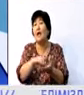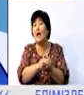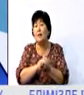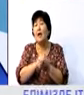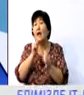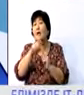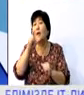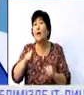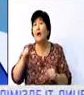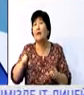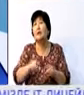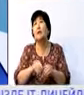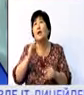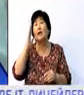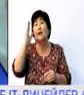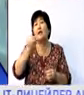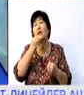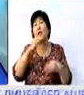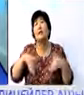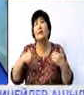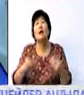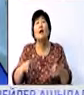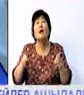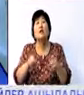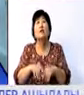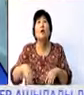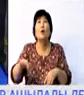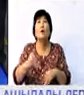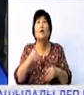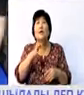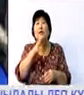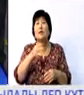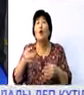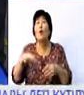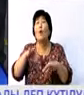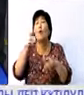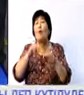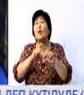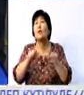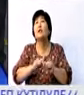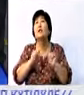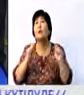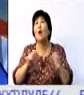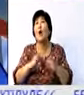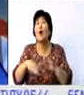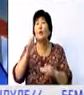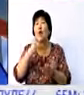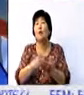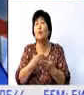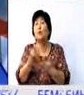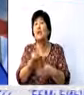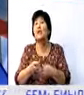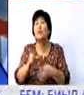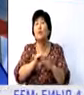әрбір адамның рухани кемелденуін тілеймін. Шежірелі өлкеде сындарлы кезеңде өнеркәсіп өндірісі өркендеп, аудан бюджеті еселеп